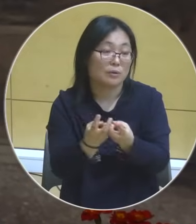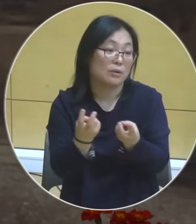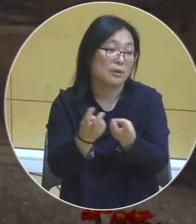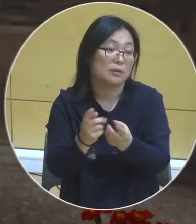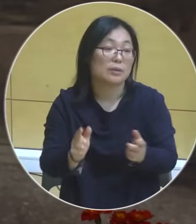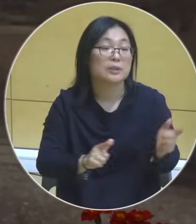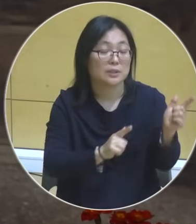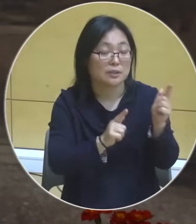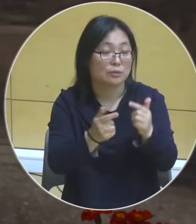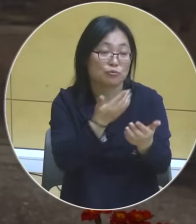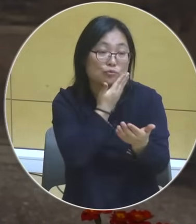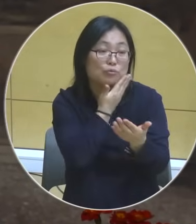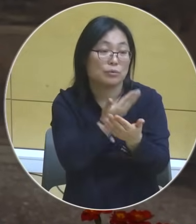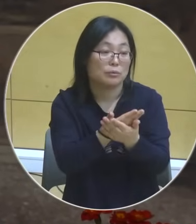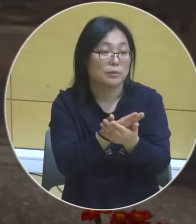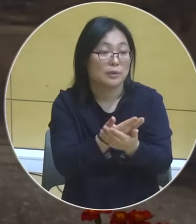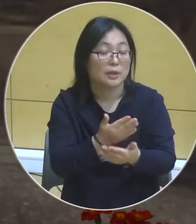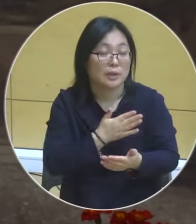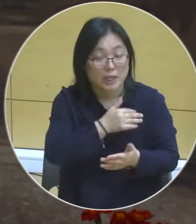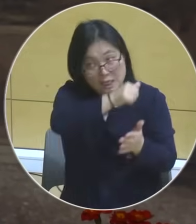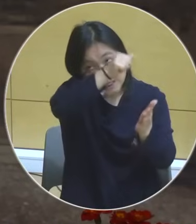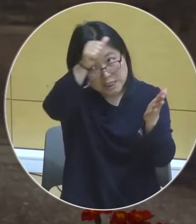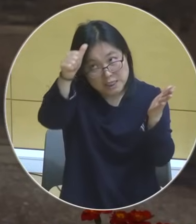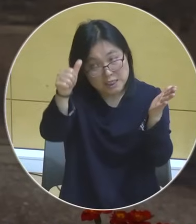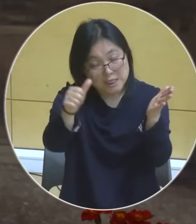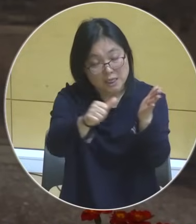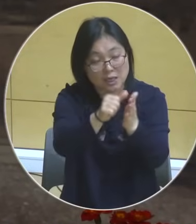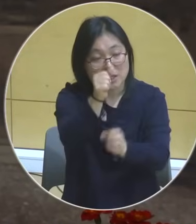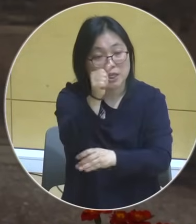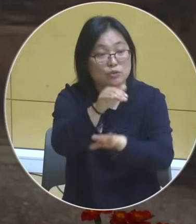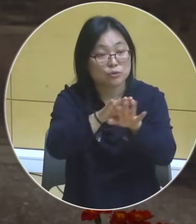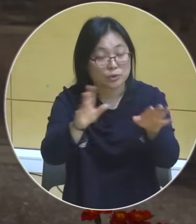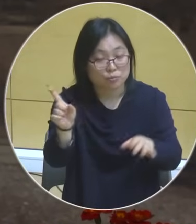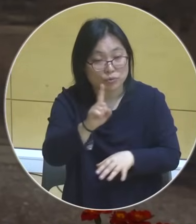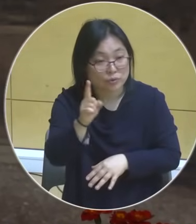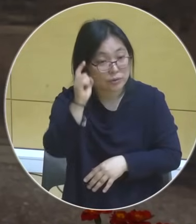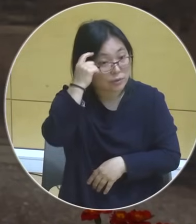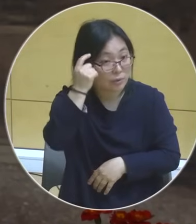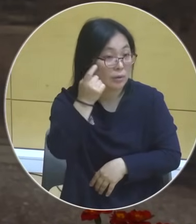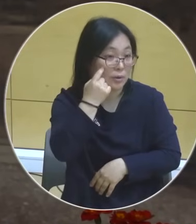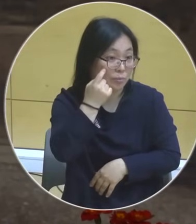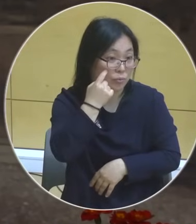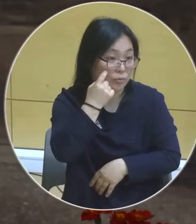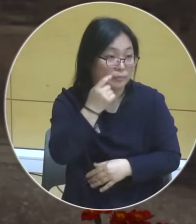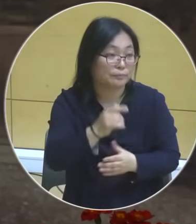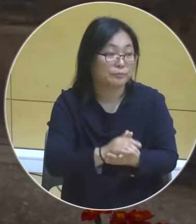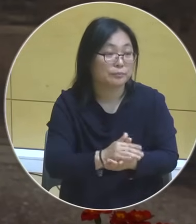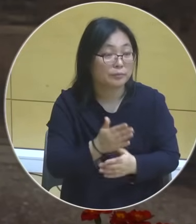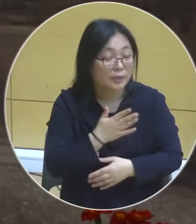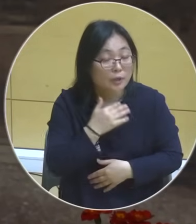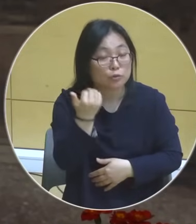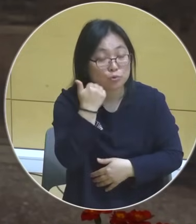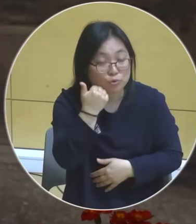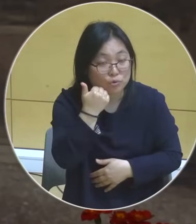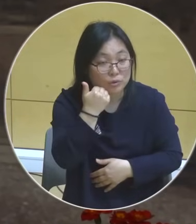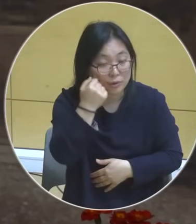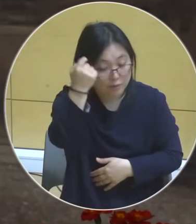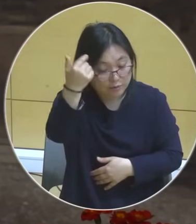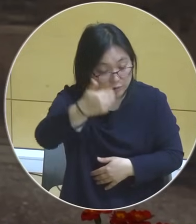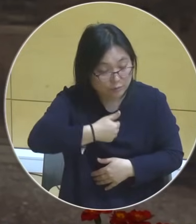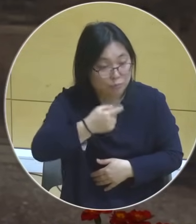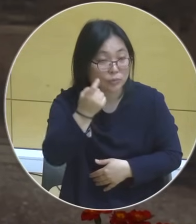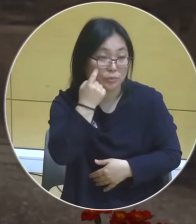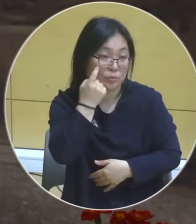살아가는가, 내 인생의 기준이 무엇인가를 점검해 보시길 바랍니다. 나는 누구인가를 질문해